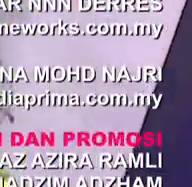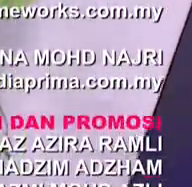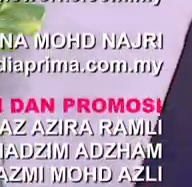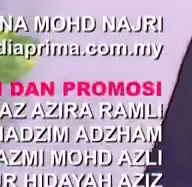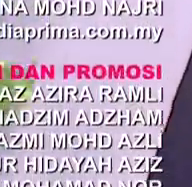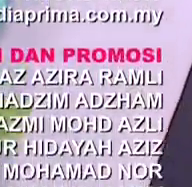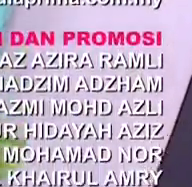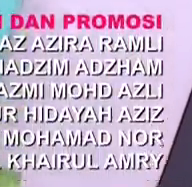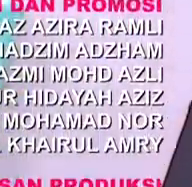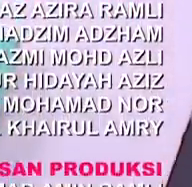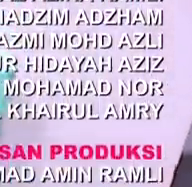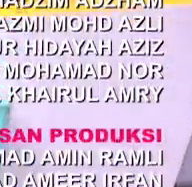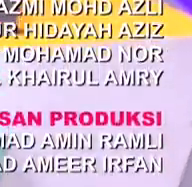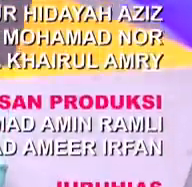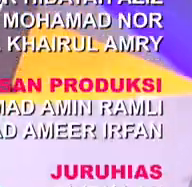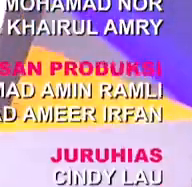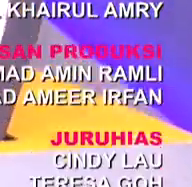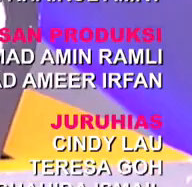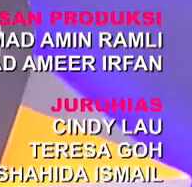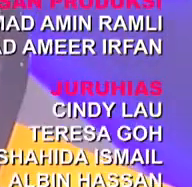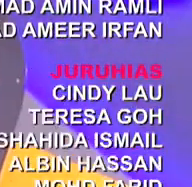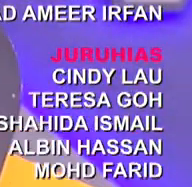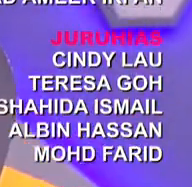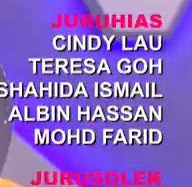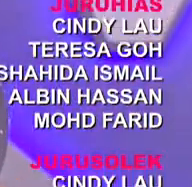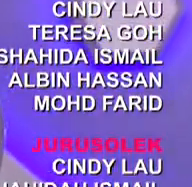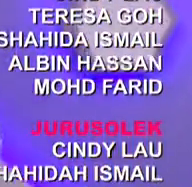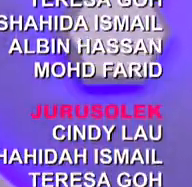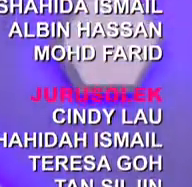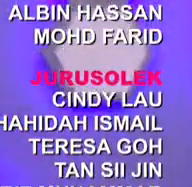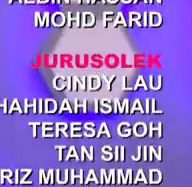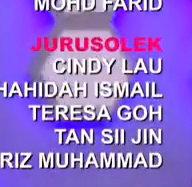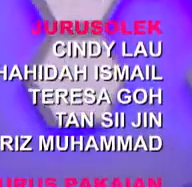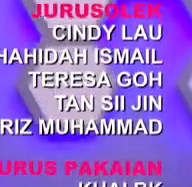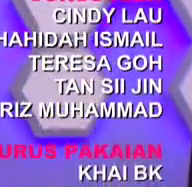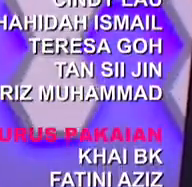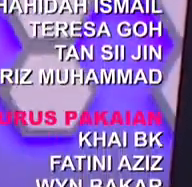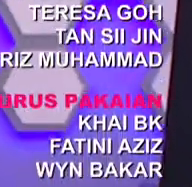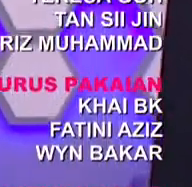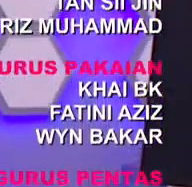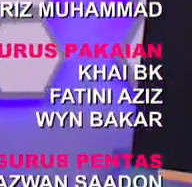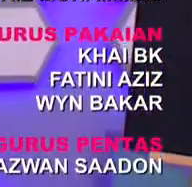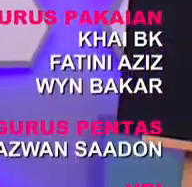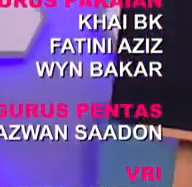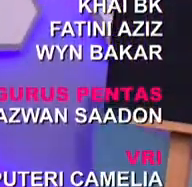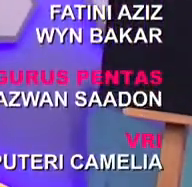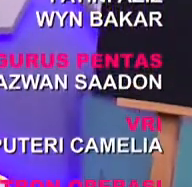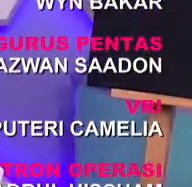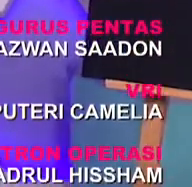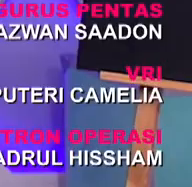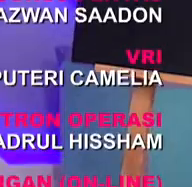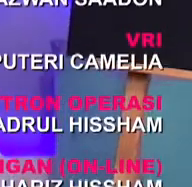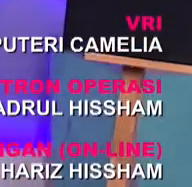cikgu bentuk-bentuk daun ni? Urat-urat daun ada yang jejala, ada yang